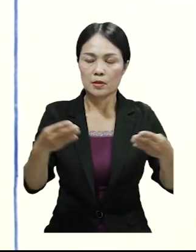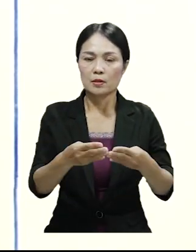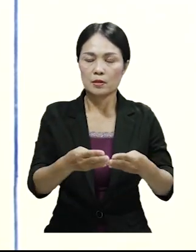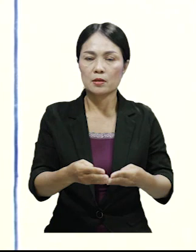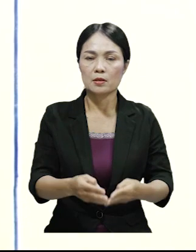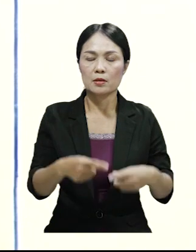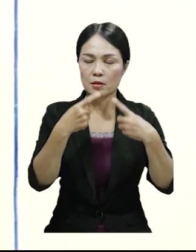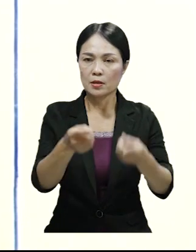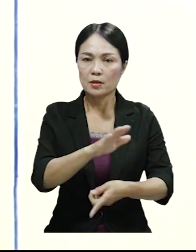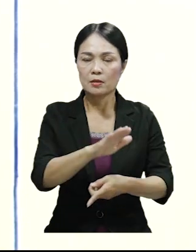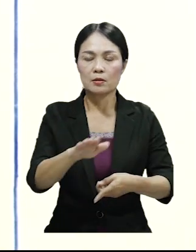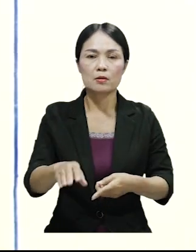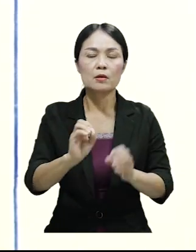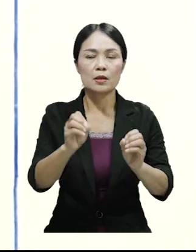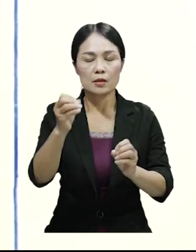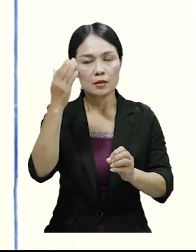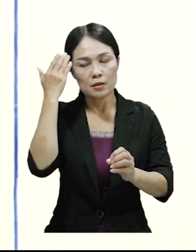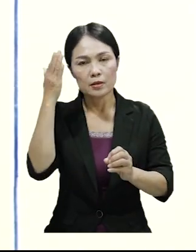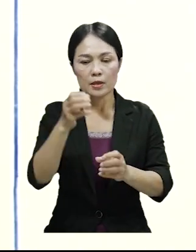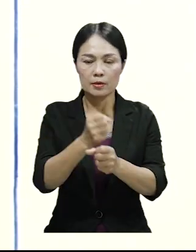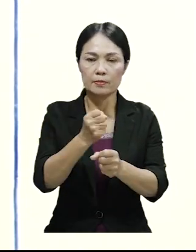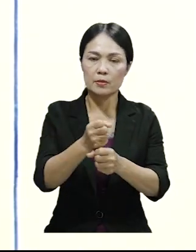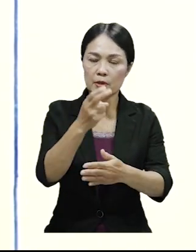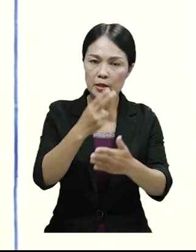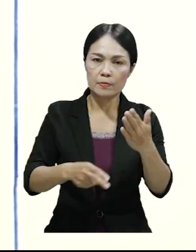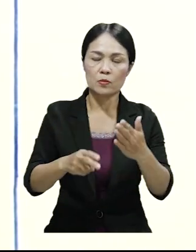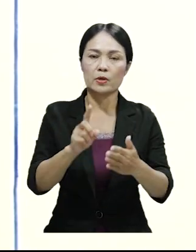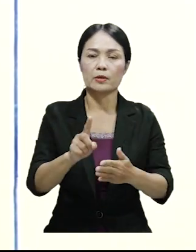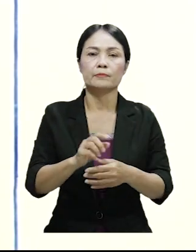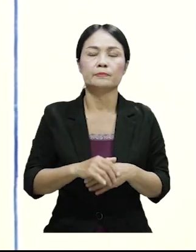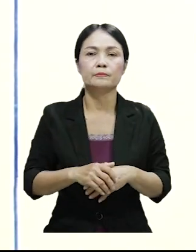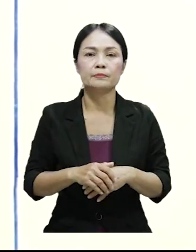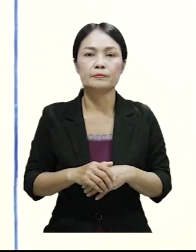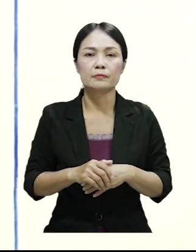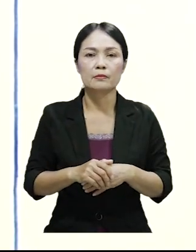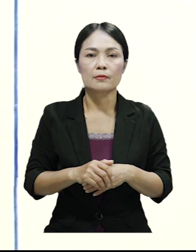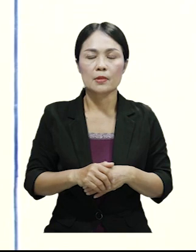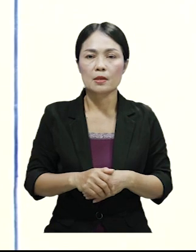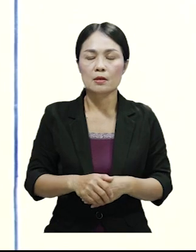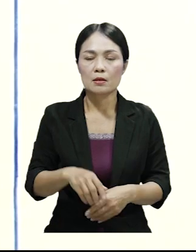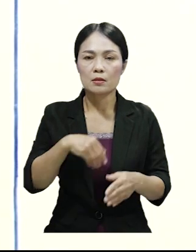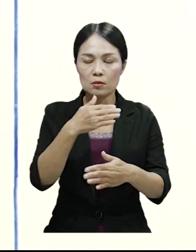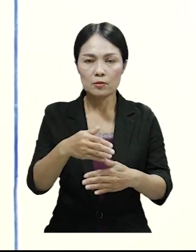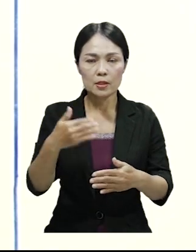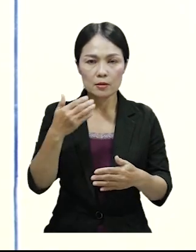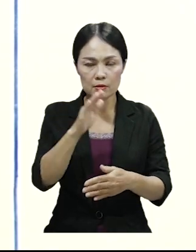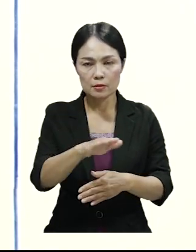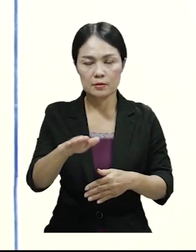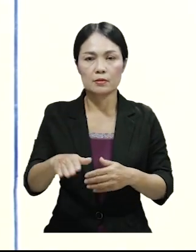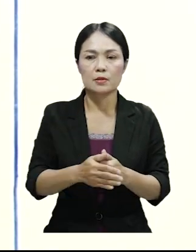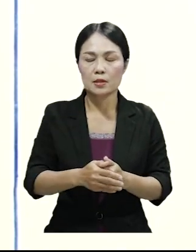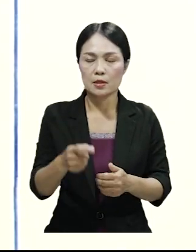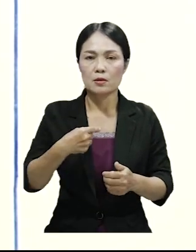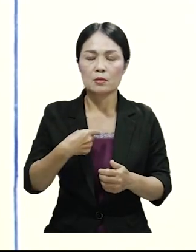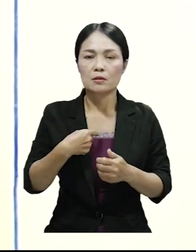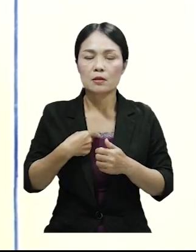កកូនវិញនៅពេលដែលកូនអត់ចេះក្នុងការធ្វើកិច្ចការអ្វីមួយធ្លាប់ទេកូនបាទលោកគ្រូ